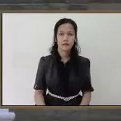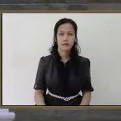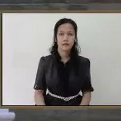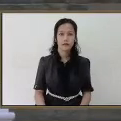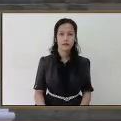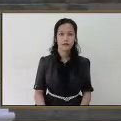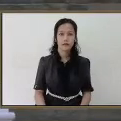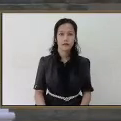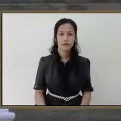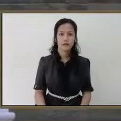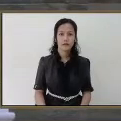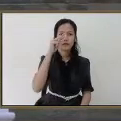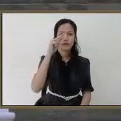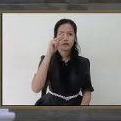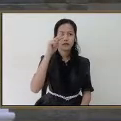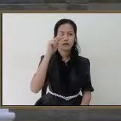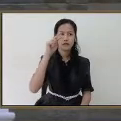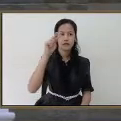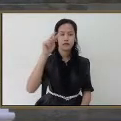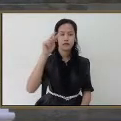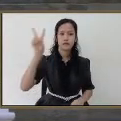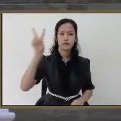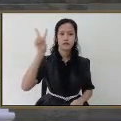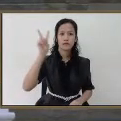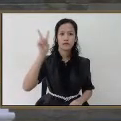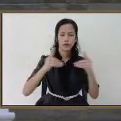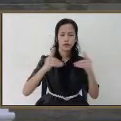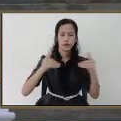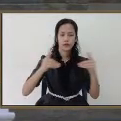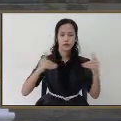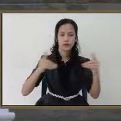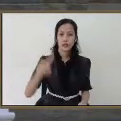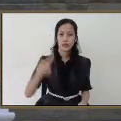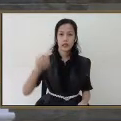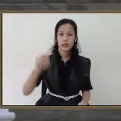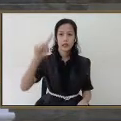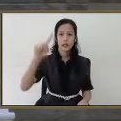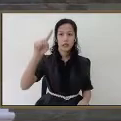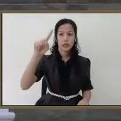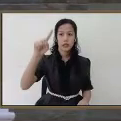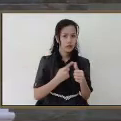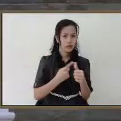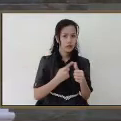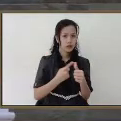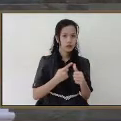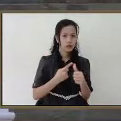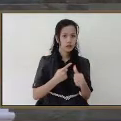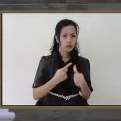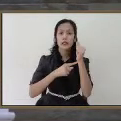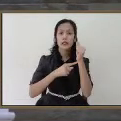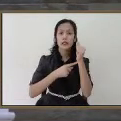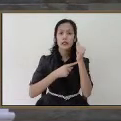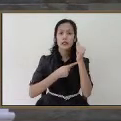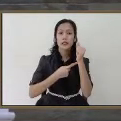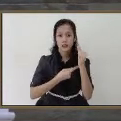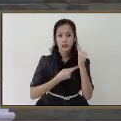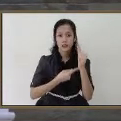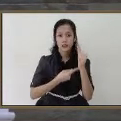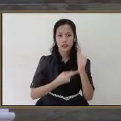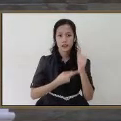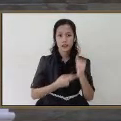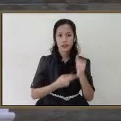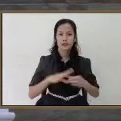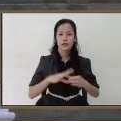sa dalawang hati po yan. Yung unang pagbalik, yung simula, yung commence ng kanilang pag-return, okay? The commence of